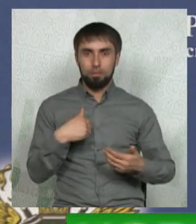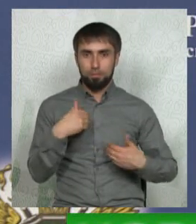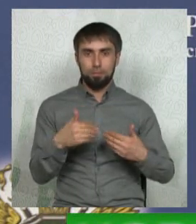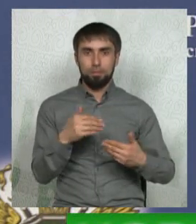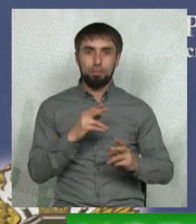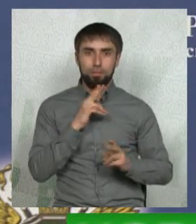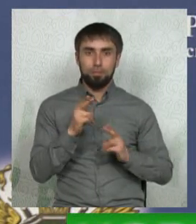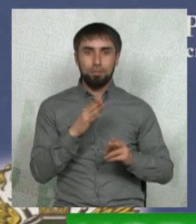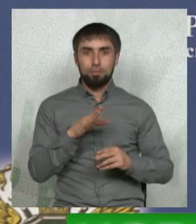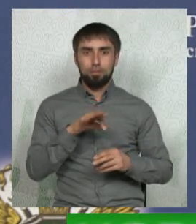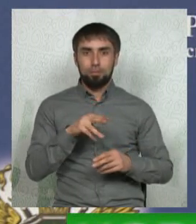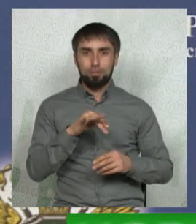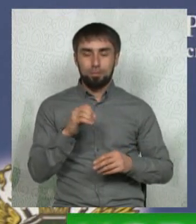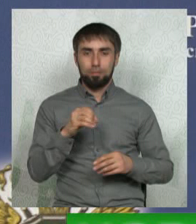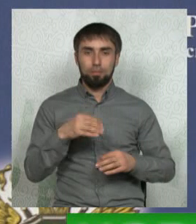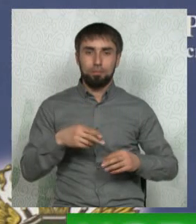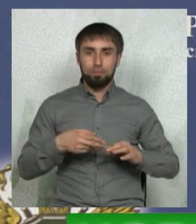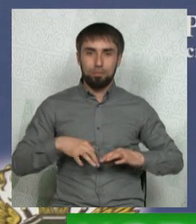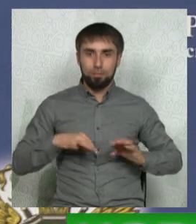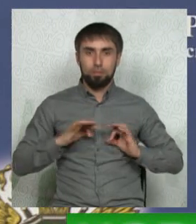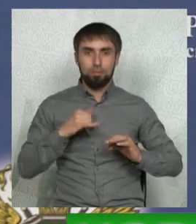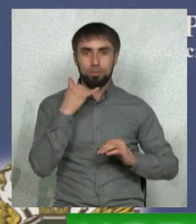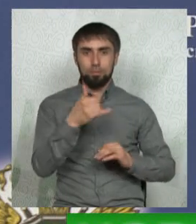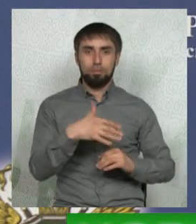рекомендую обращаться в том числе и в органы прокуратуры по телефонам